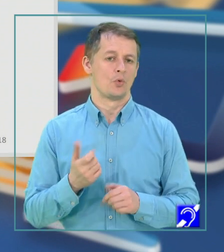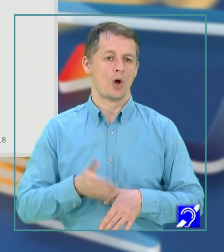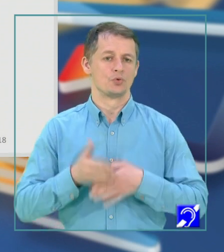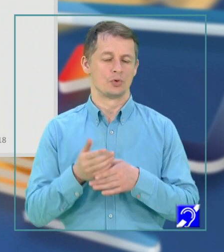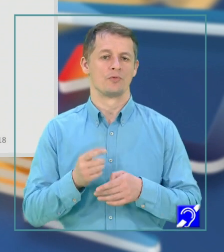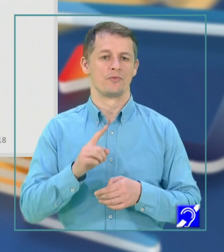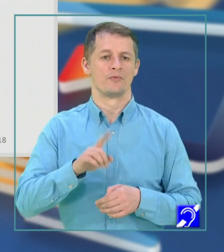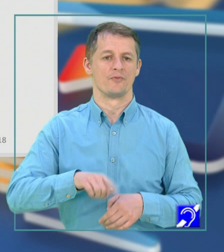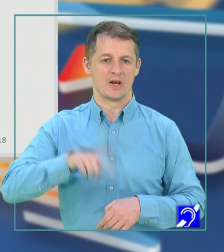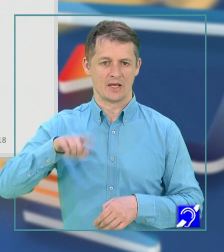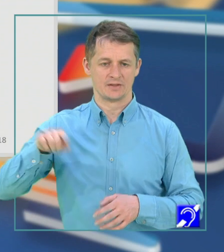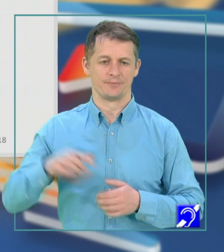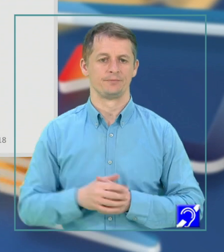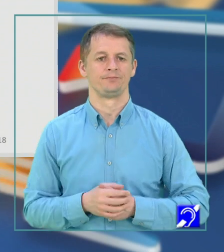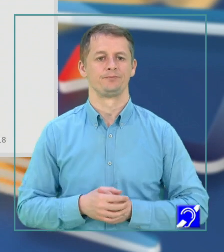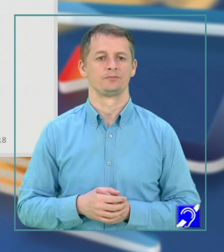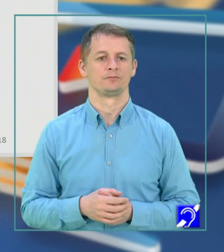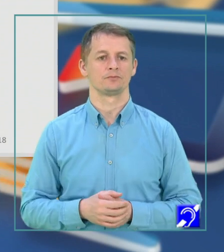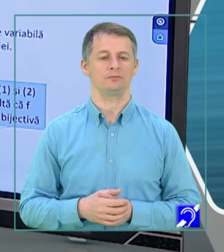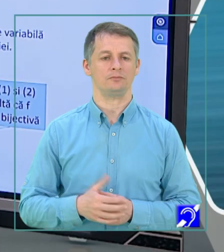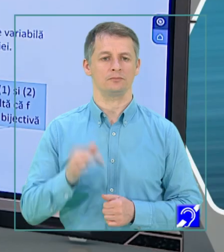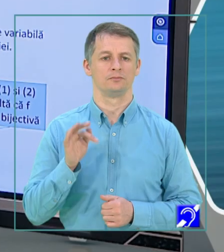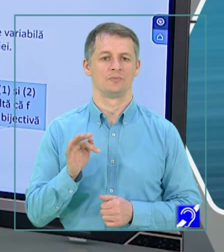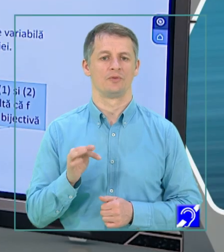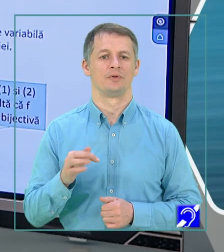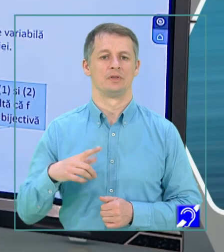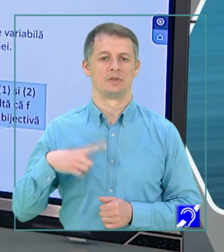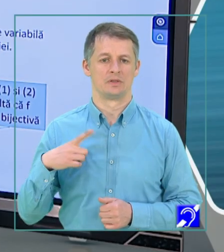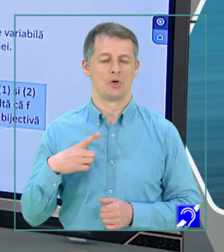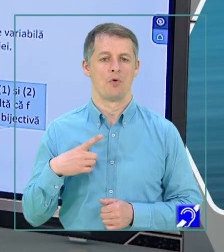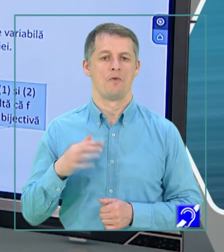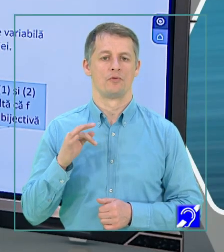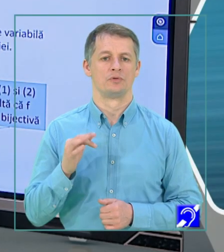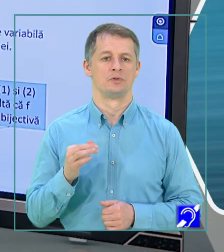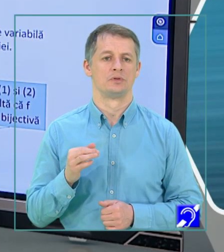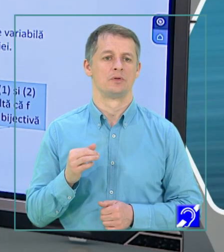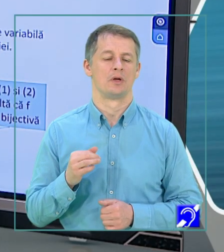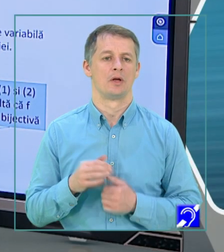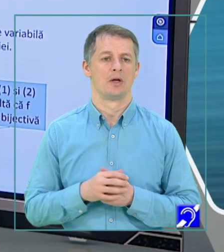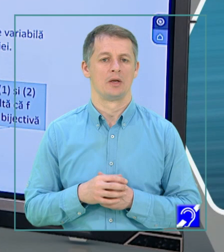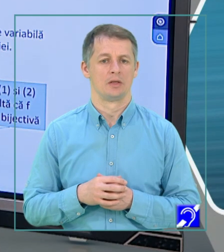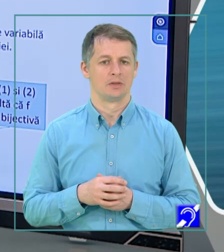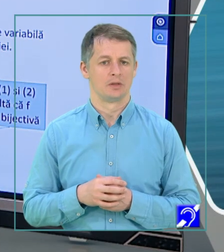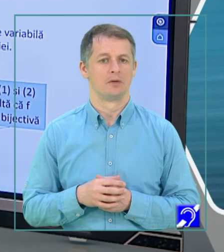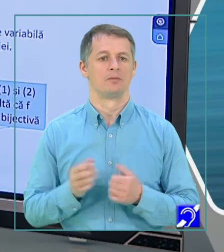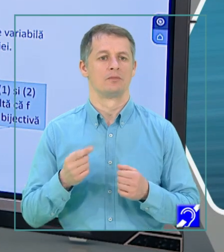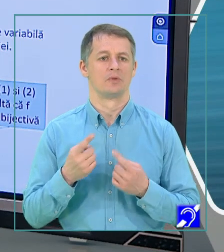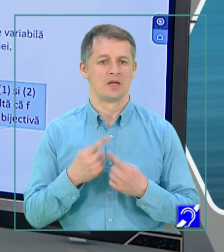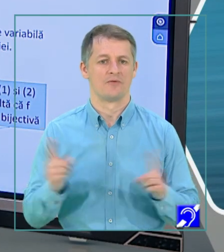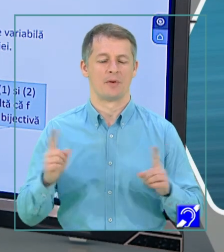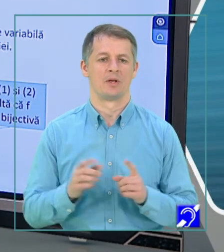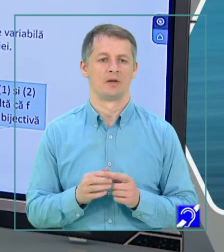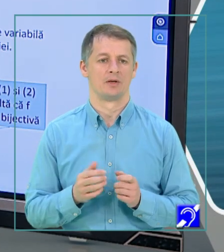variației. F este o funcție elementară, este o funcție rațională, Așadar, este derivabilă,